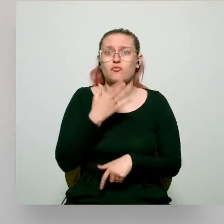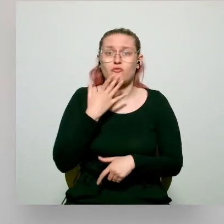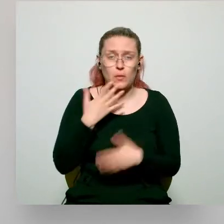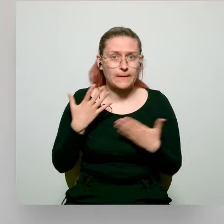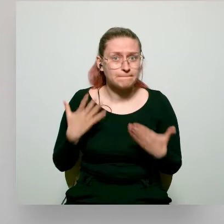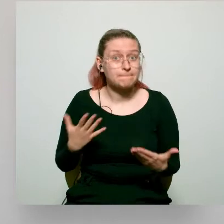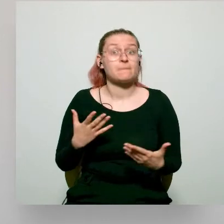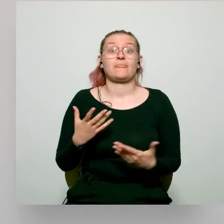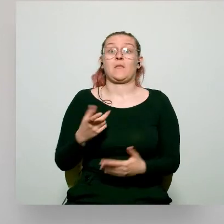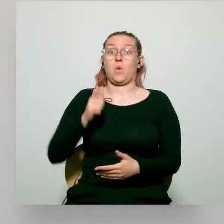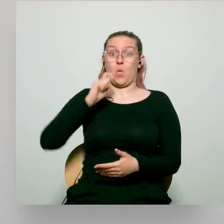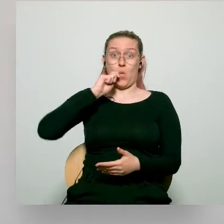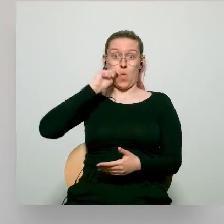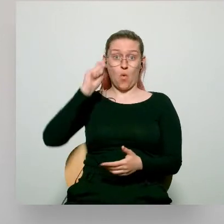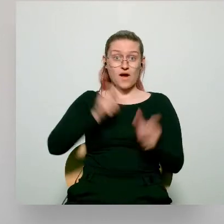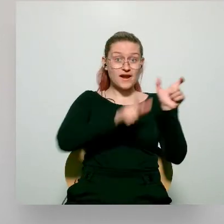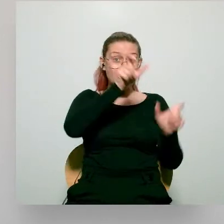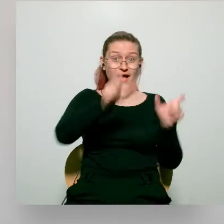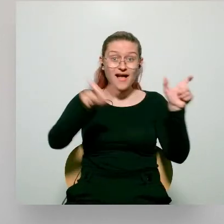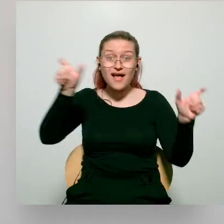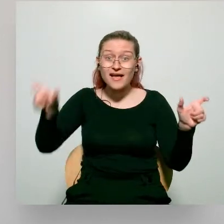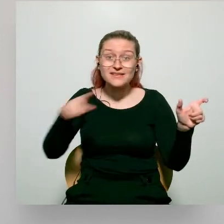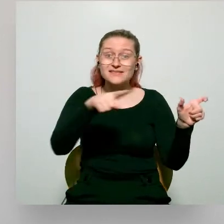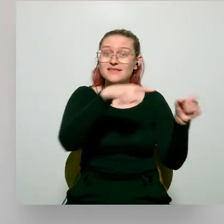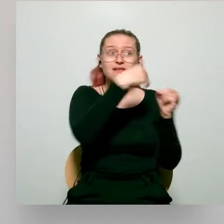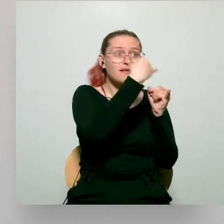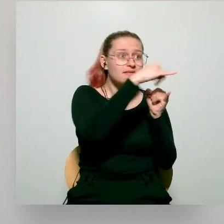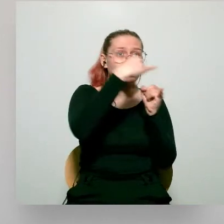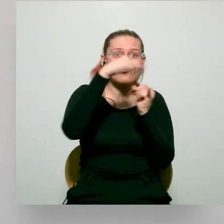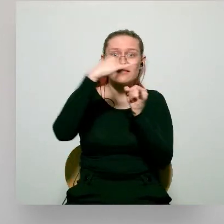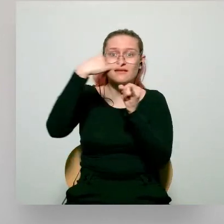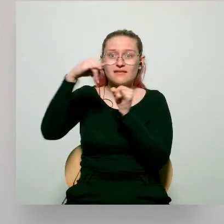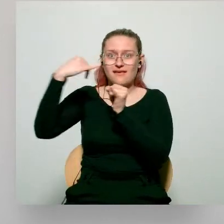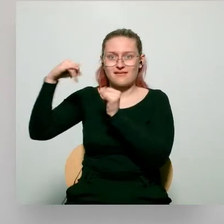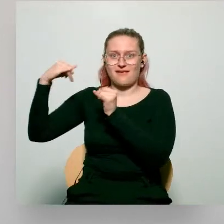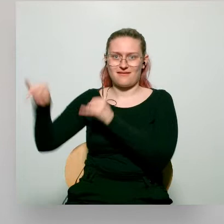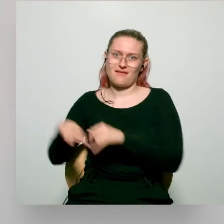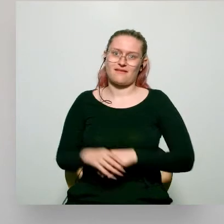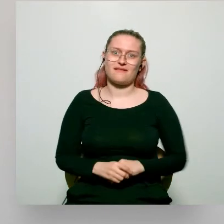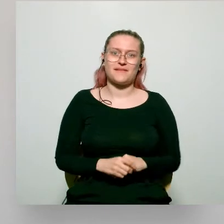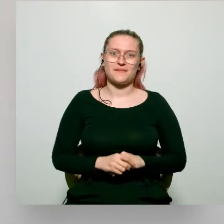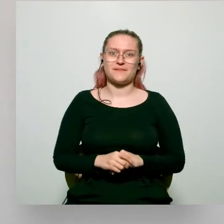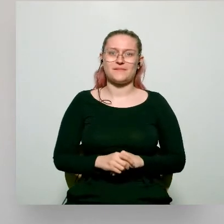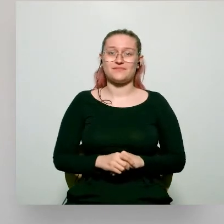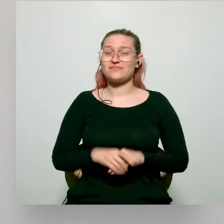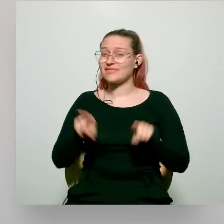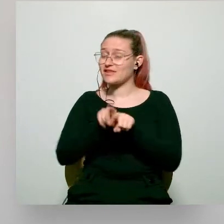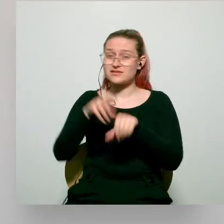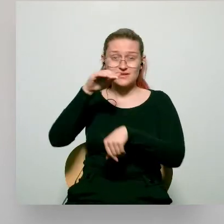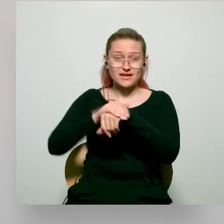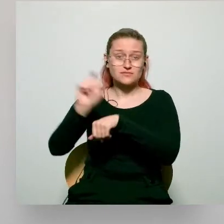Ukraińcy bardzo się różnią między sobą. Zgadzam się też z tym, co powiedział pan Andrii